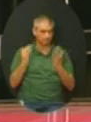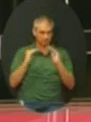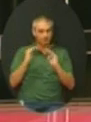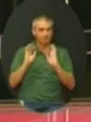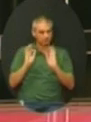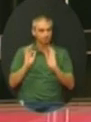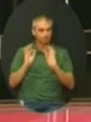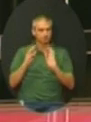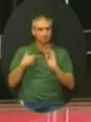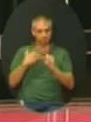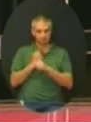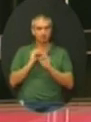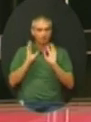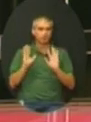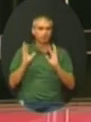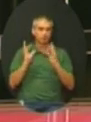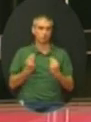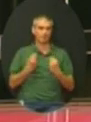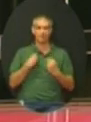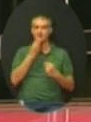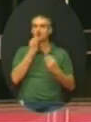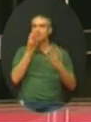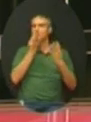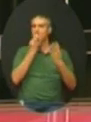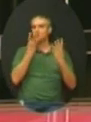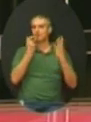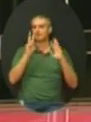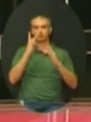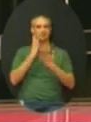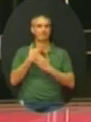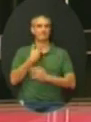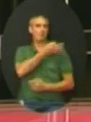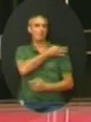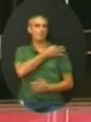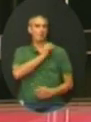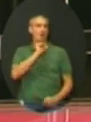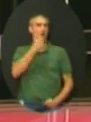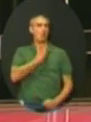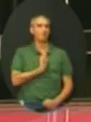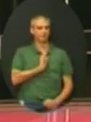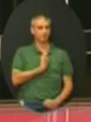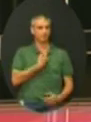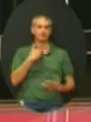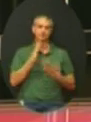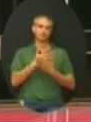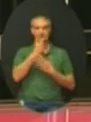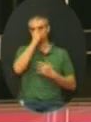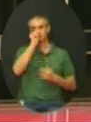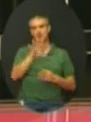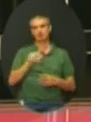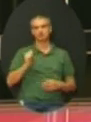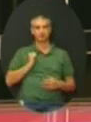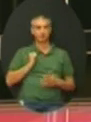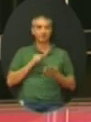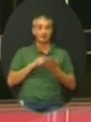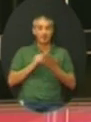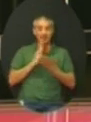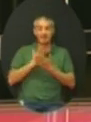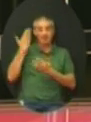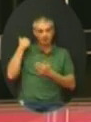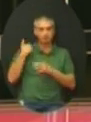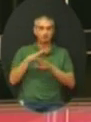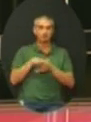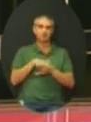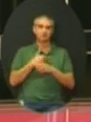יחסית הלך לי לא רע. בגיל 42 כבר הייתי אלוף. החלטתי לקום וללכת, משום שכבר אז הייתה